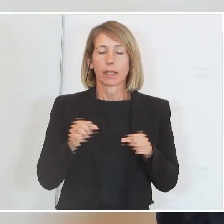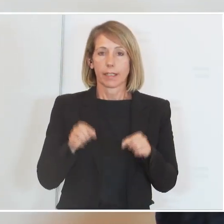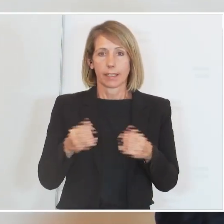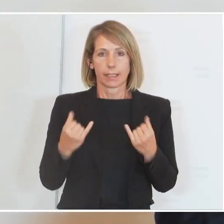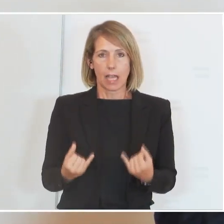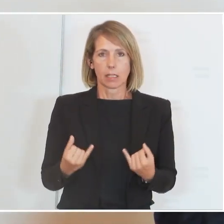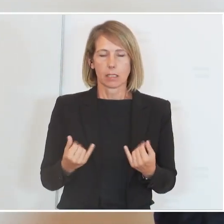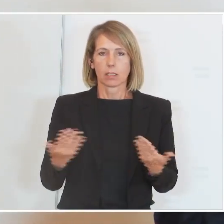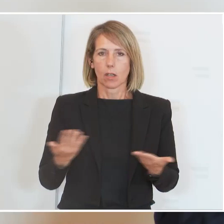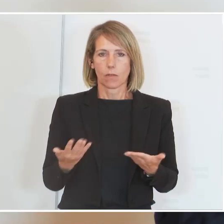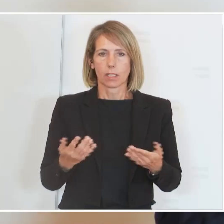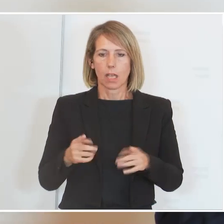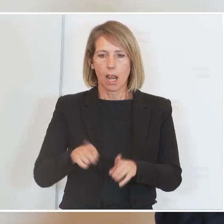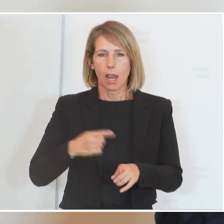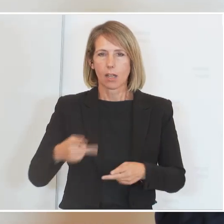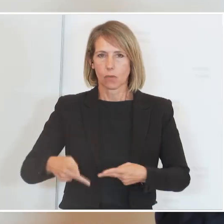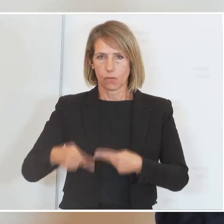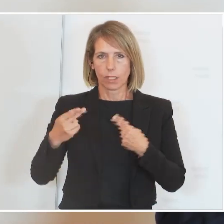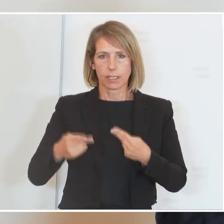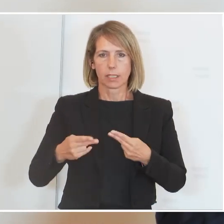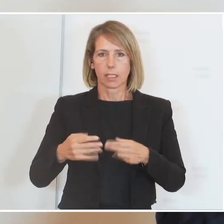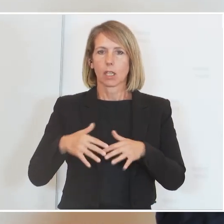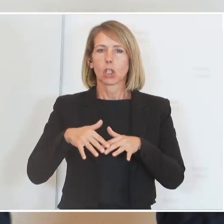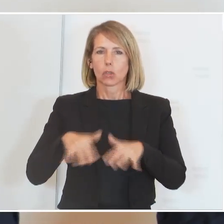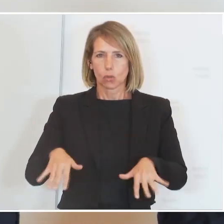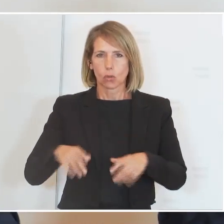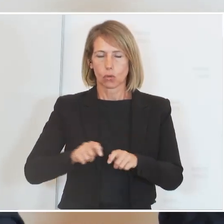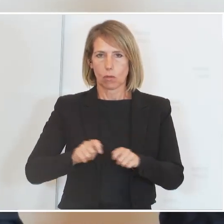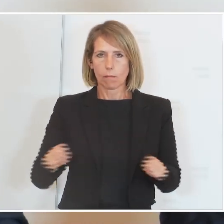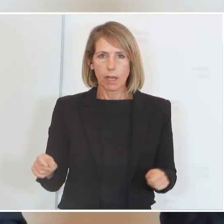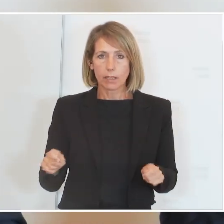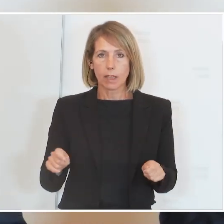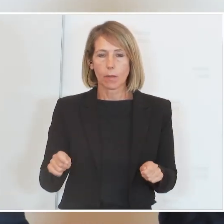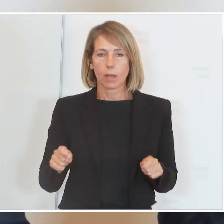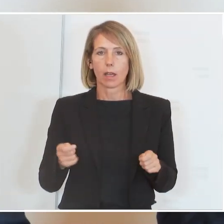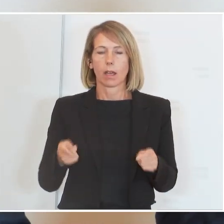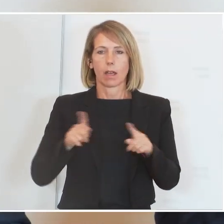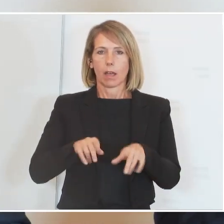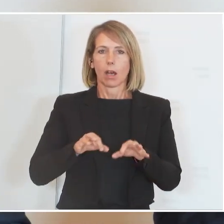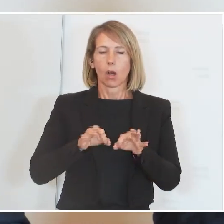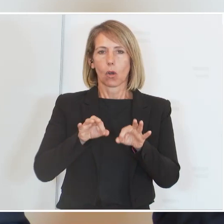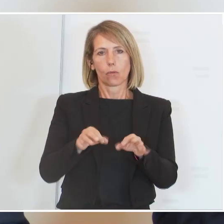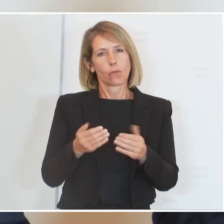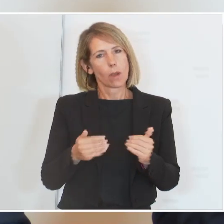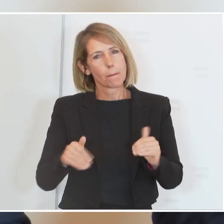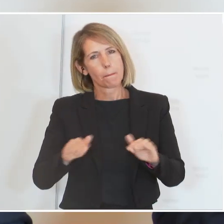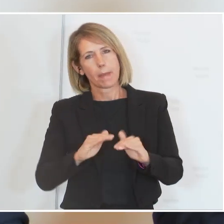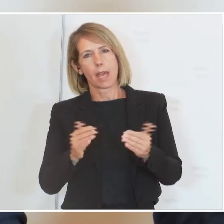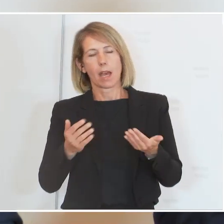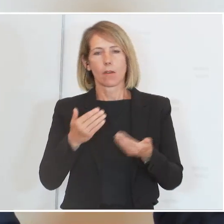eine langfristige strukturelle Maßnahme, die aber eben auch zu mehr